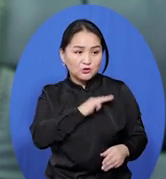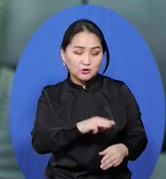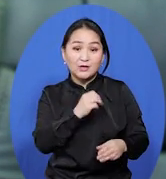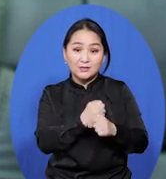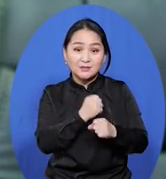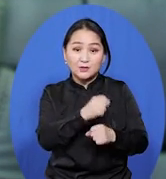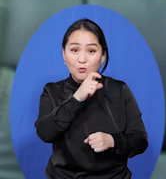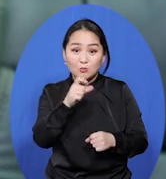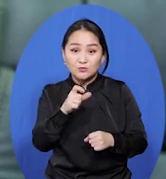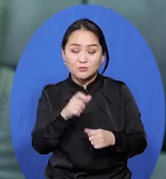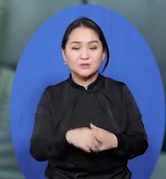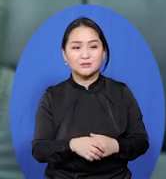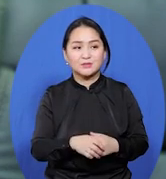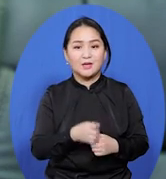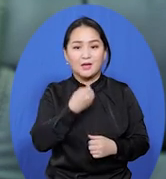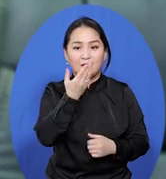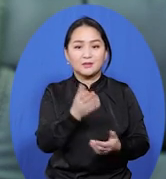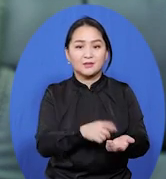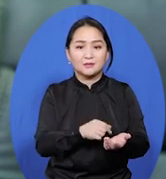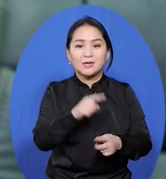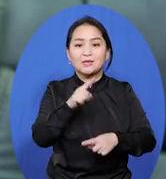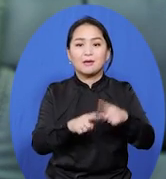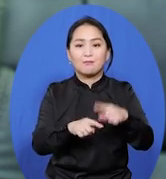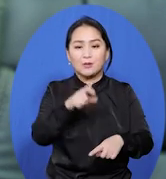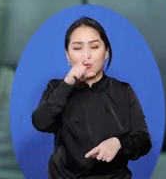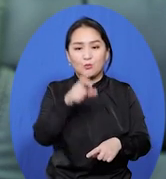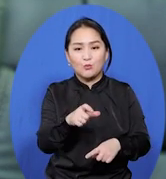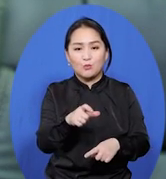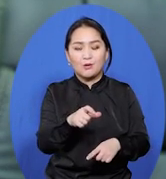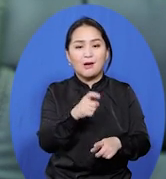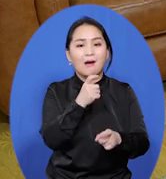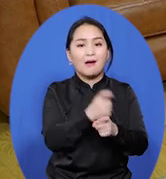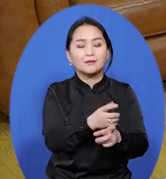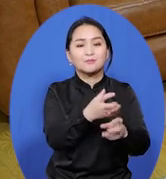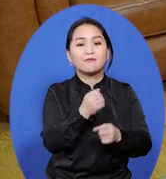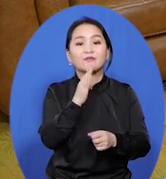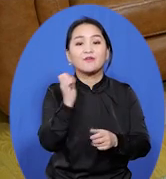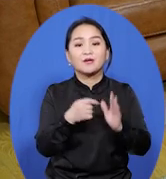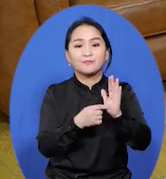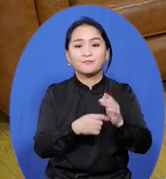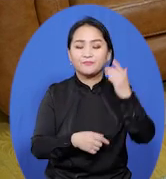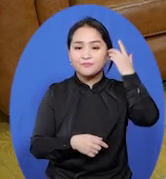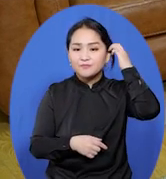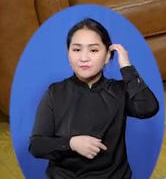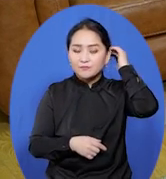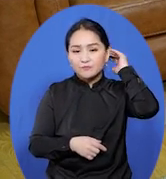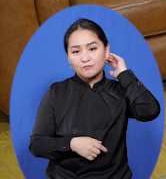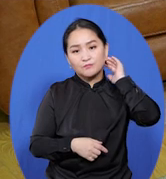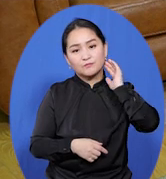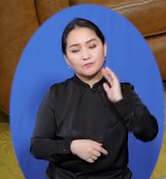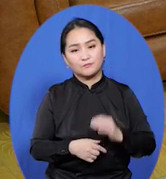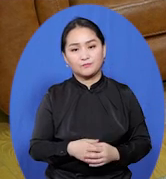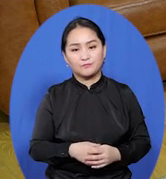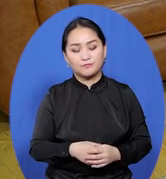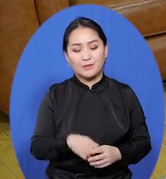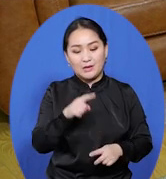байгаа хүмүүсийн хувьд бол бас хэлэх хэрэгтэй. Ямар хүн халамж авдаг юм гэдгийг. Үнэхээр одоо тэр хүмүүс чинь авахаас өөр аргагүй хүмүүс зөндөө шүү дээ. Одоо